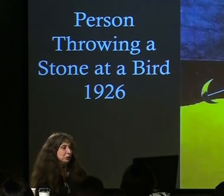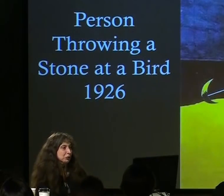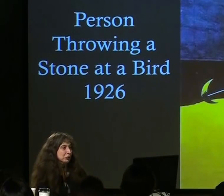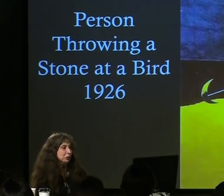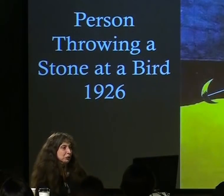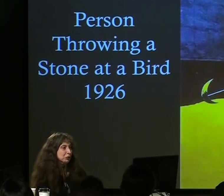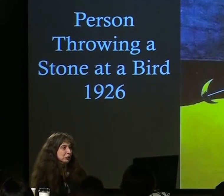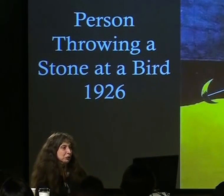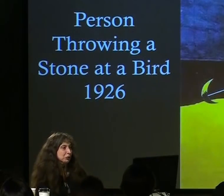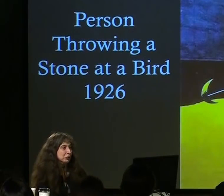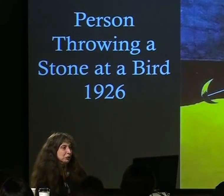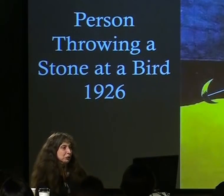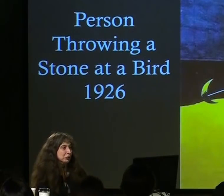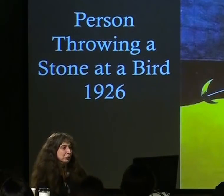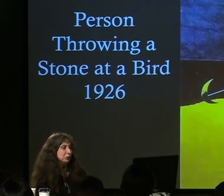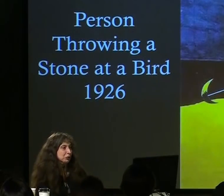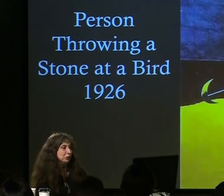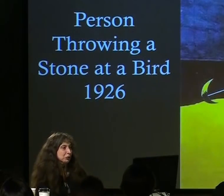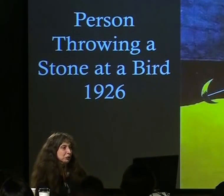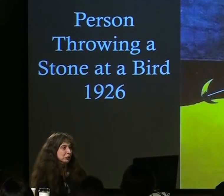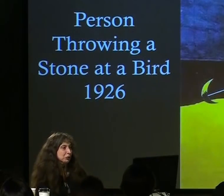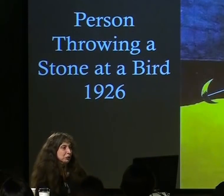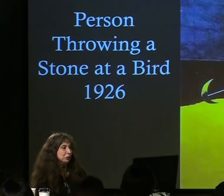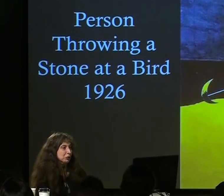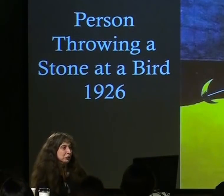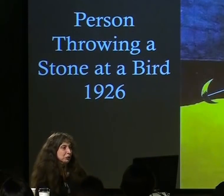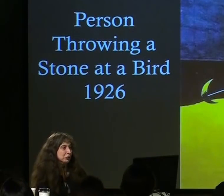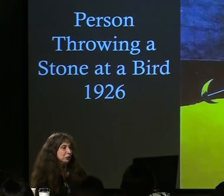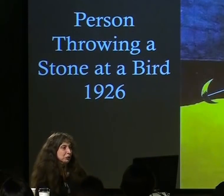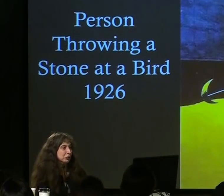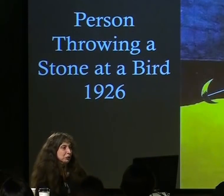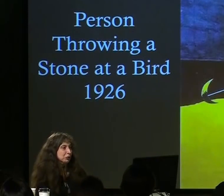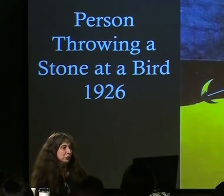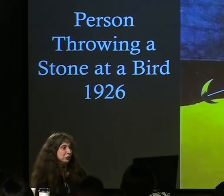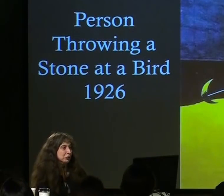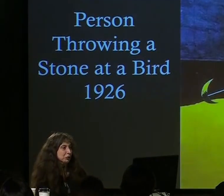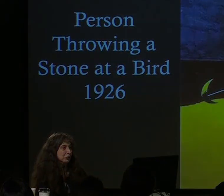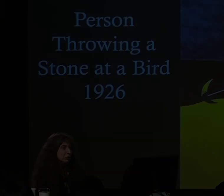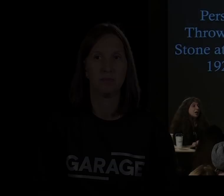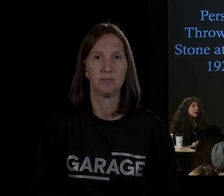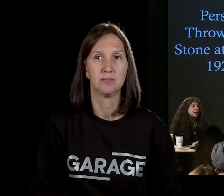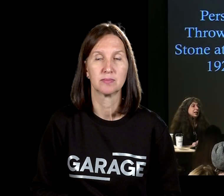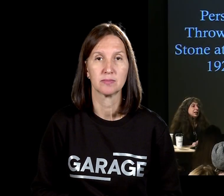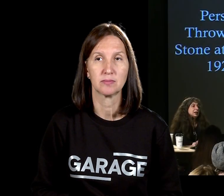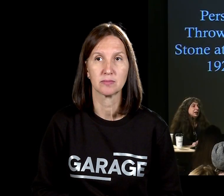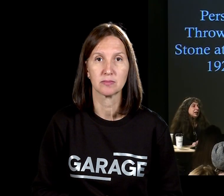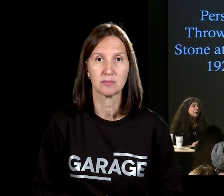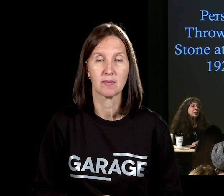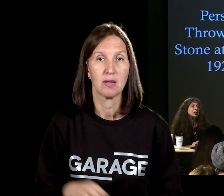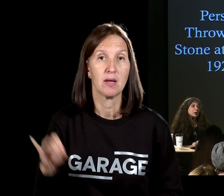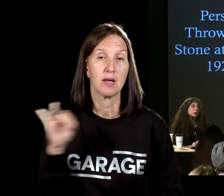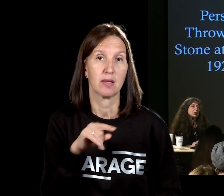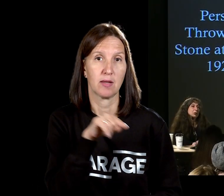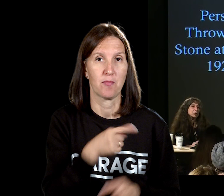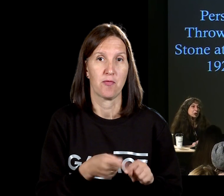птицы. Траектория его полета обозначена тонкой черной дугой, как будто сделанной при помощи циркуля. И здесь,